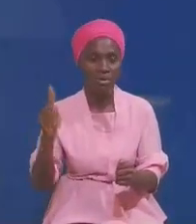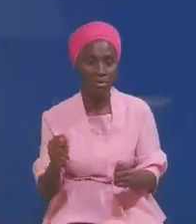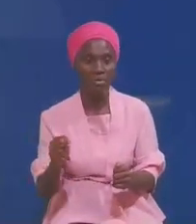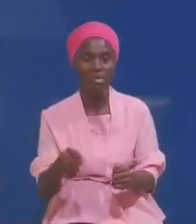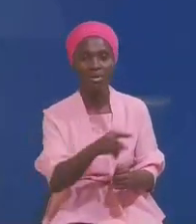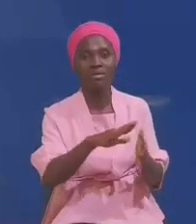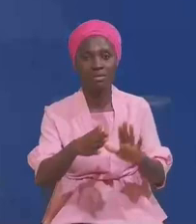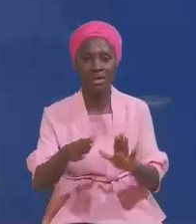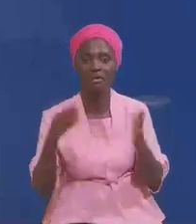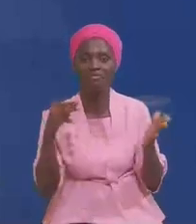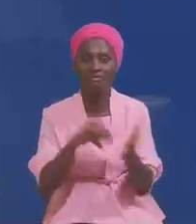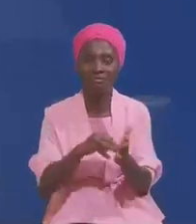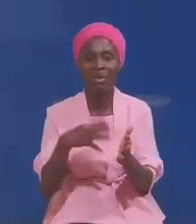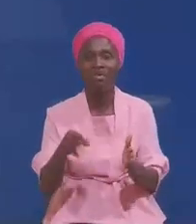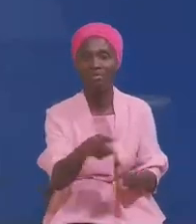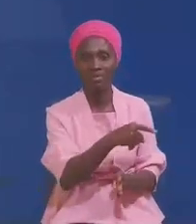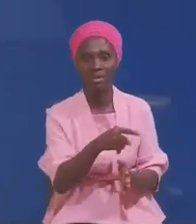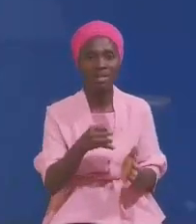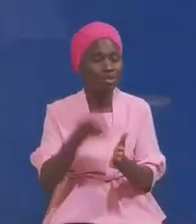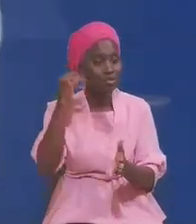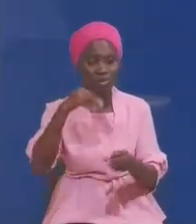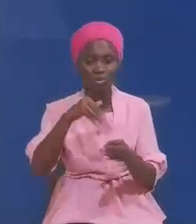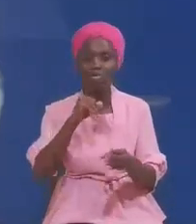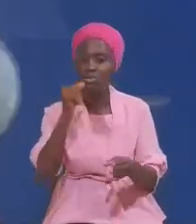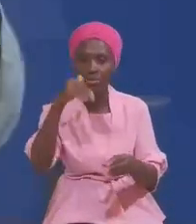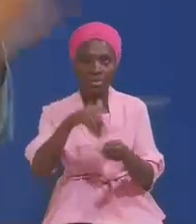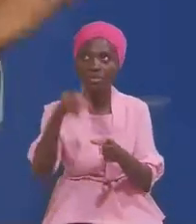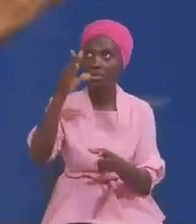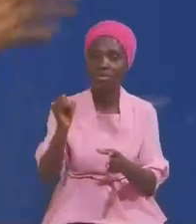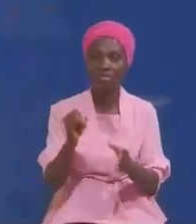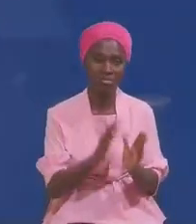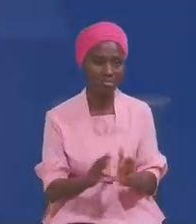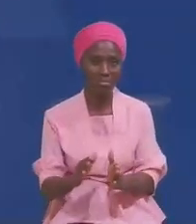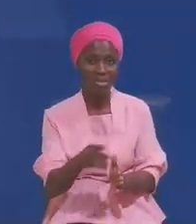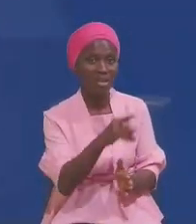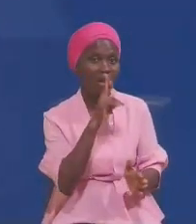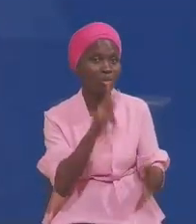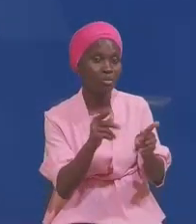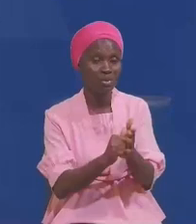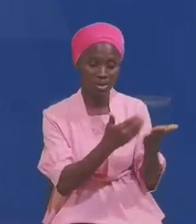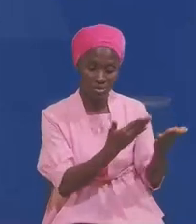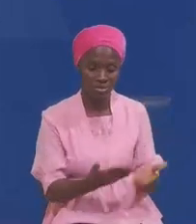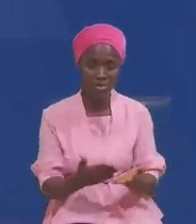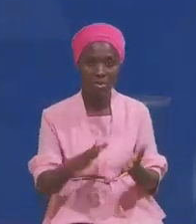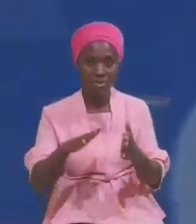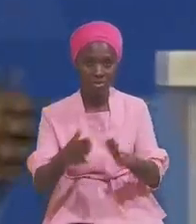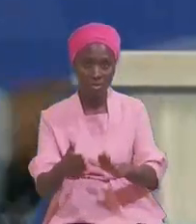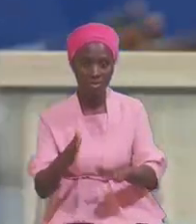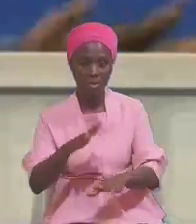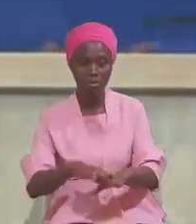morts. Ce n'était pas selon le projet de Dieu. Ce sont eux-mêmes qui se sont